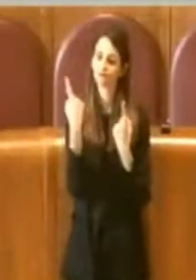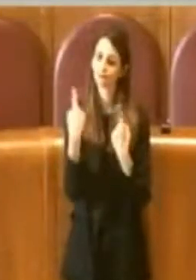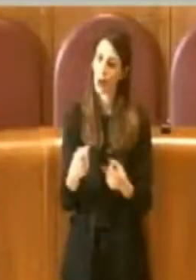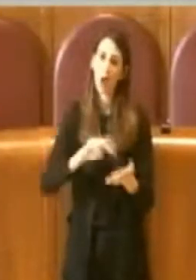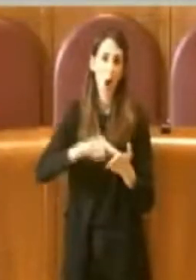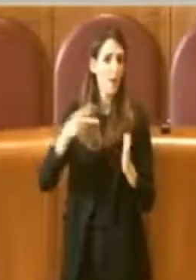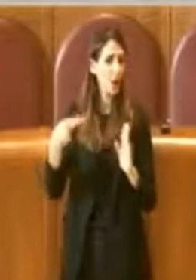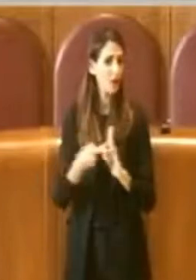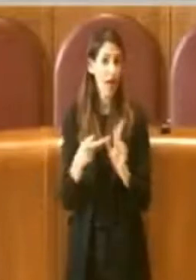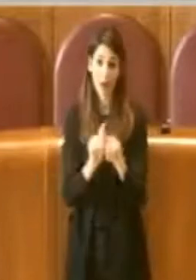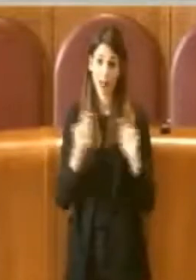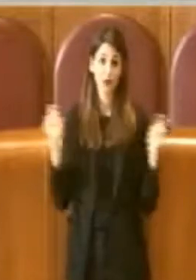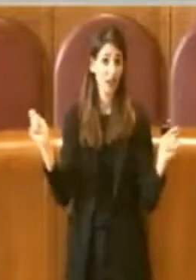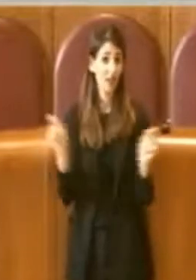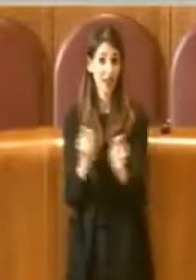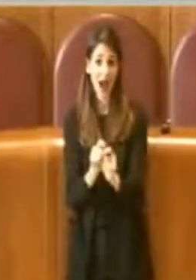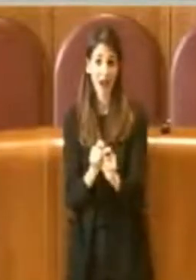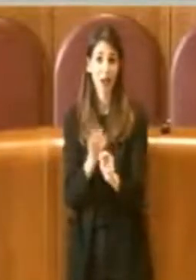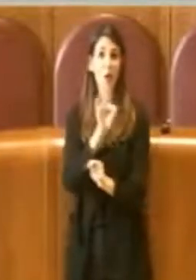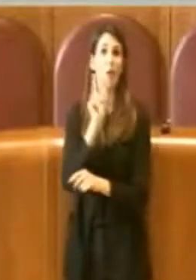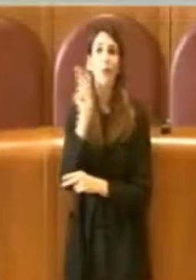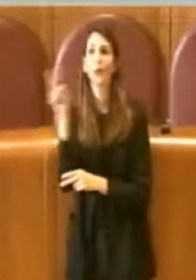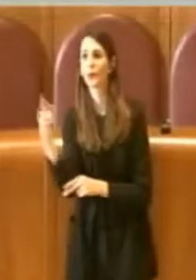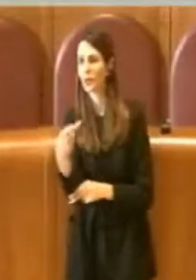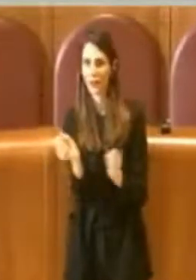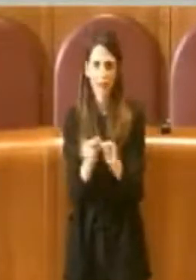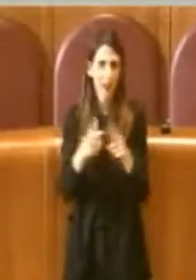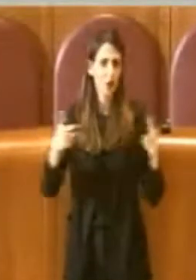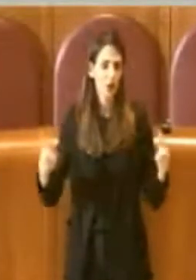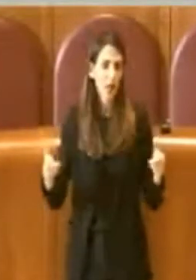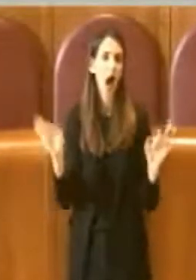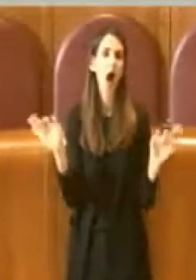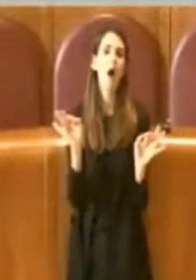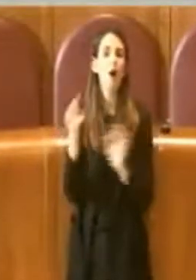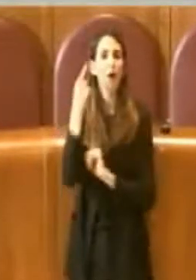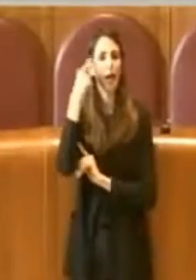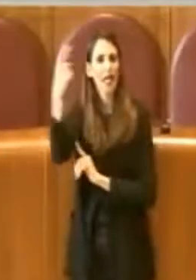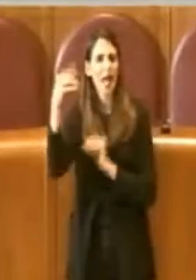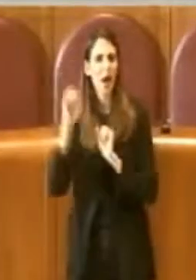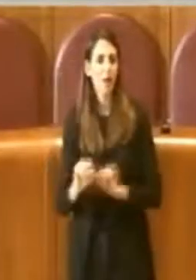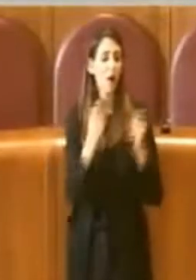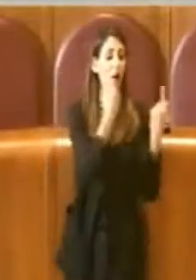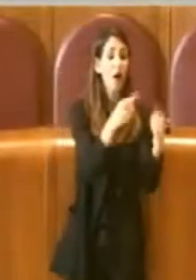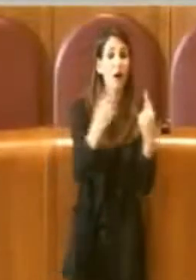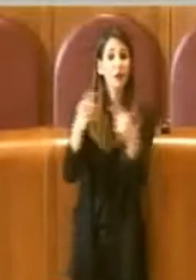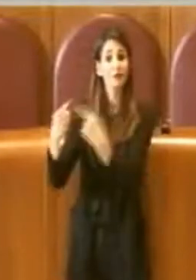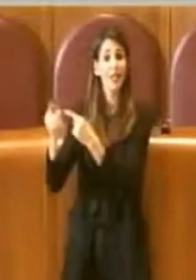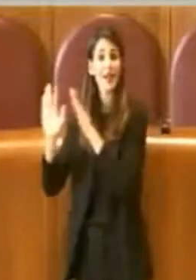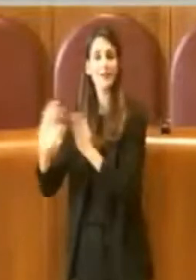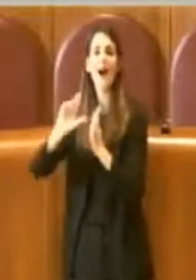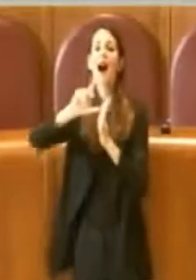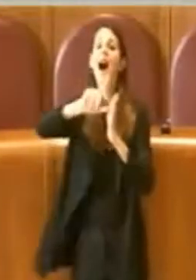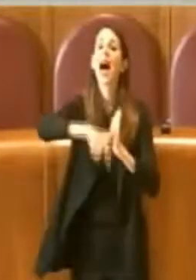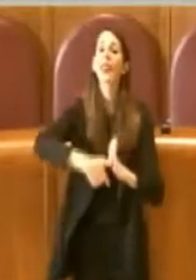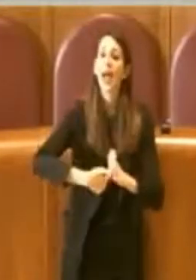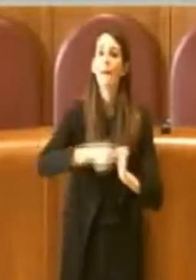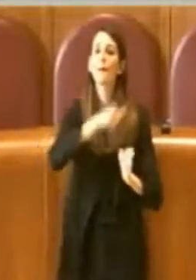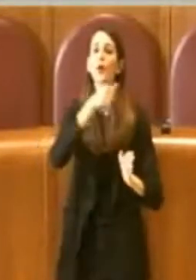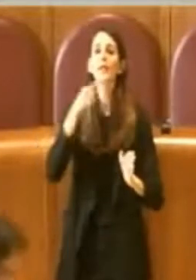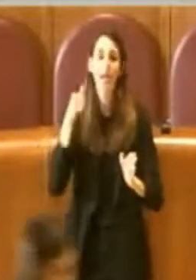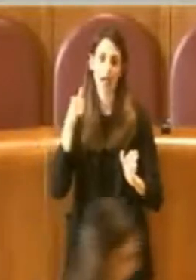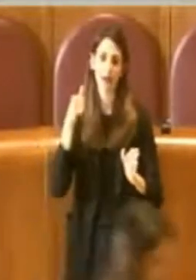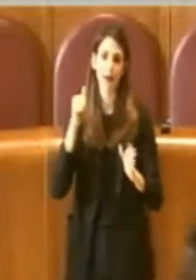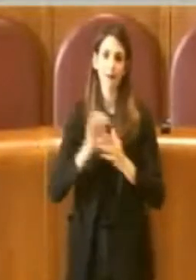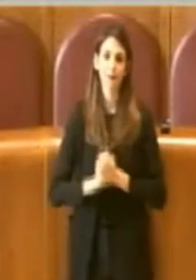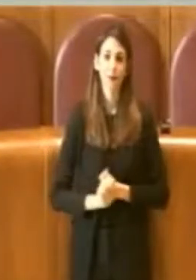città, a prescindere dalle idee che possono per carità anche essere diverse, ma è un tema sicuramente per tutti gli enti locali. Oggi